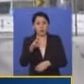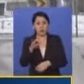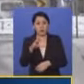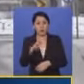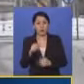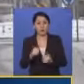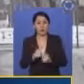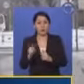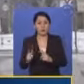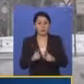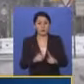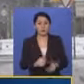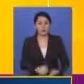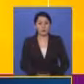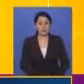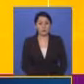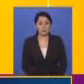әзірленген.